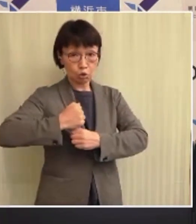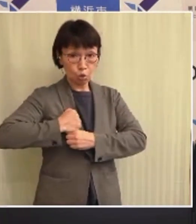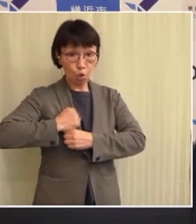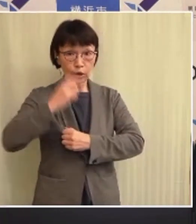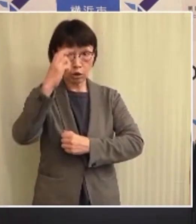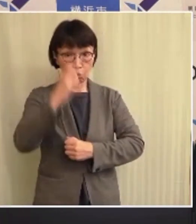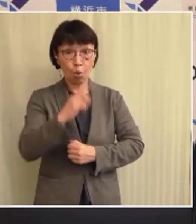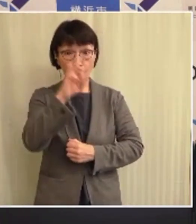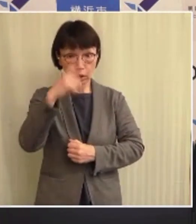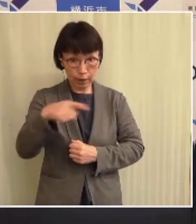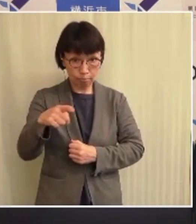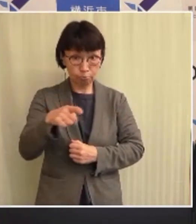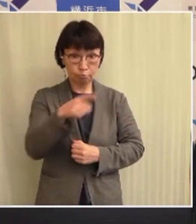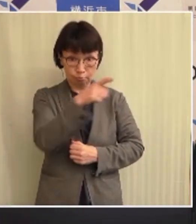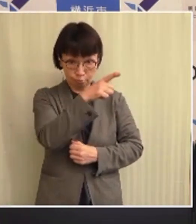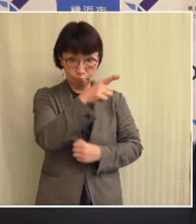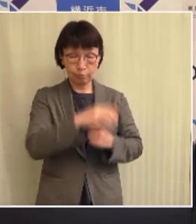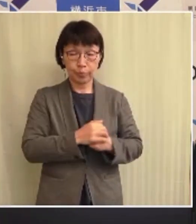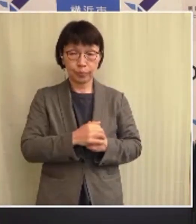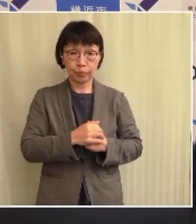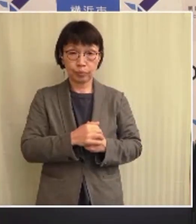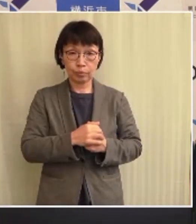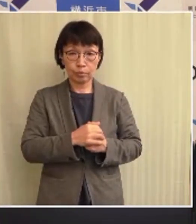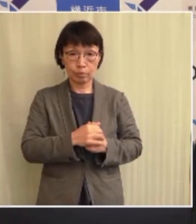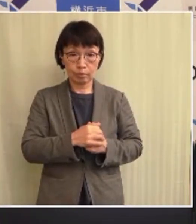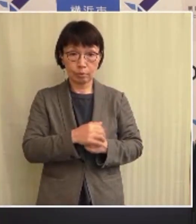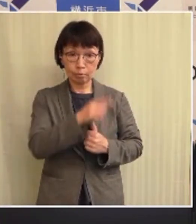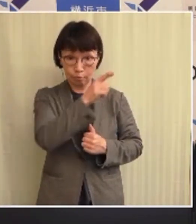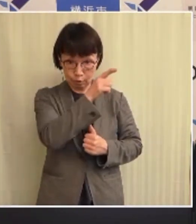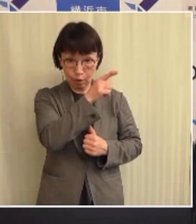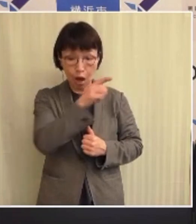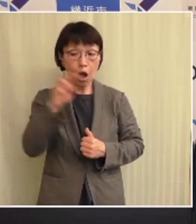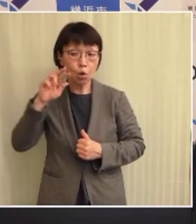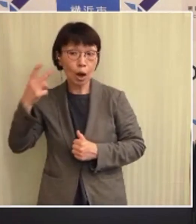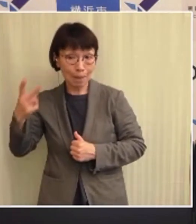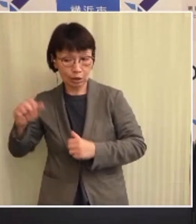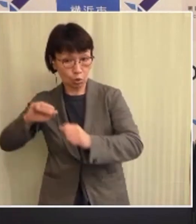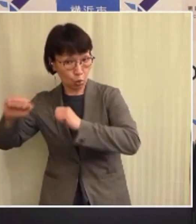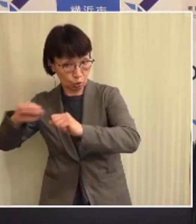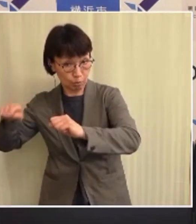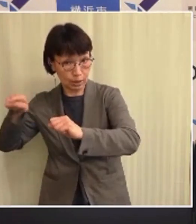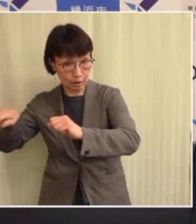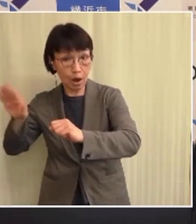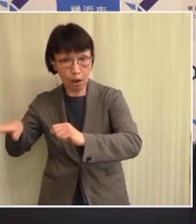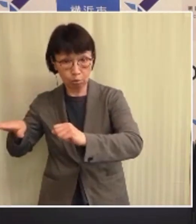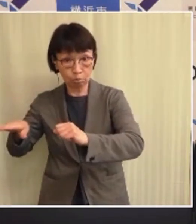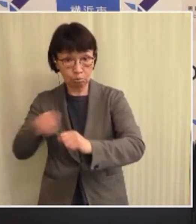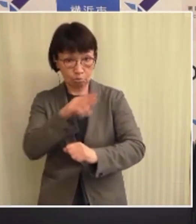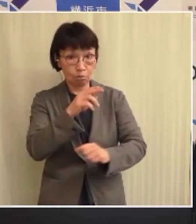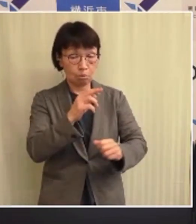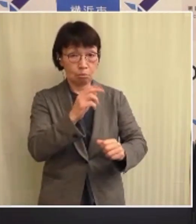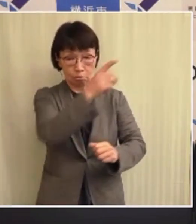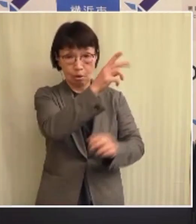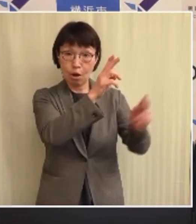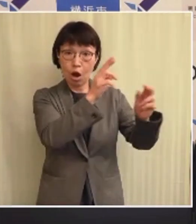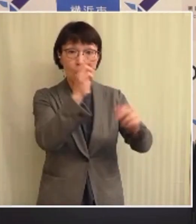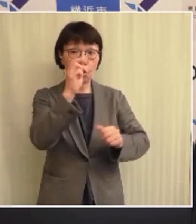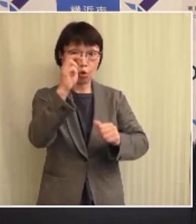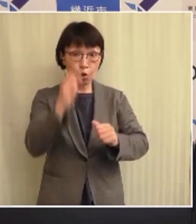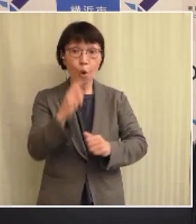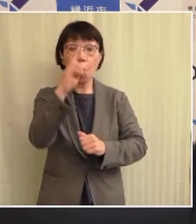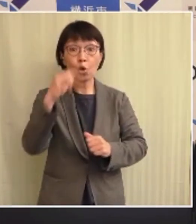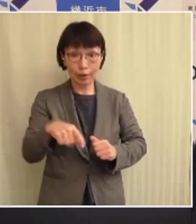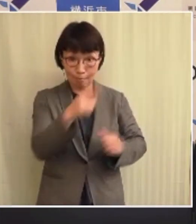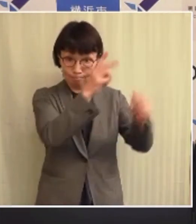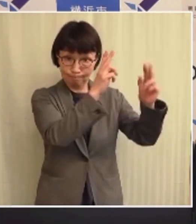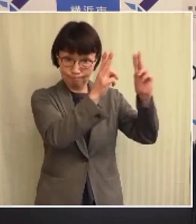ローゼンさん、こういった横浜市の取り組み姿勢に対して、ご賛同いただきまして、相